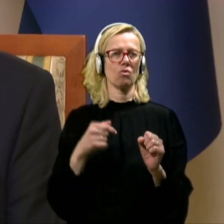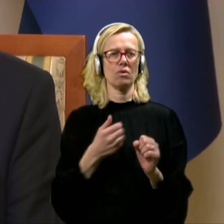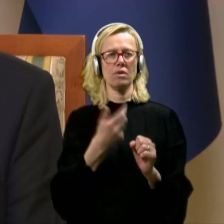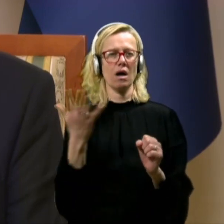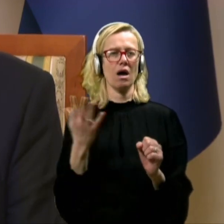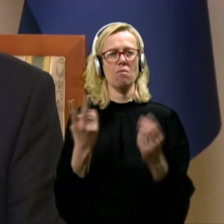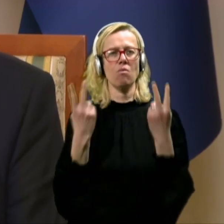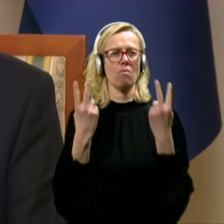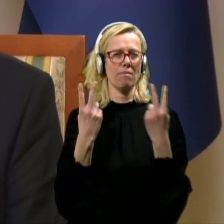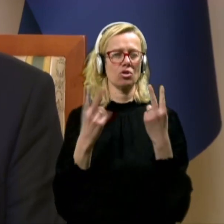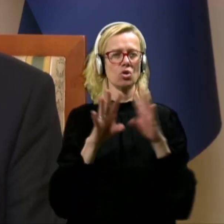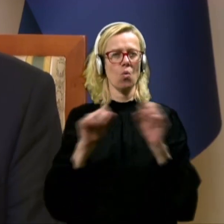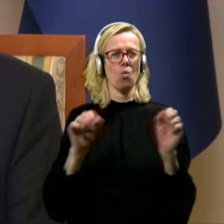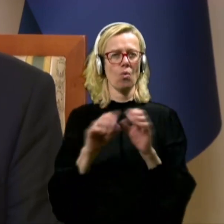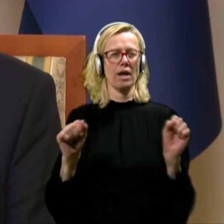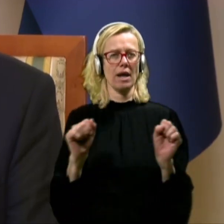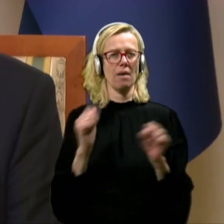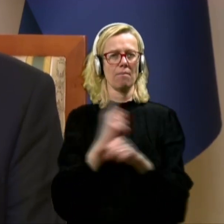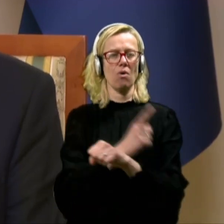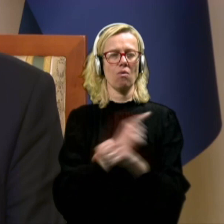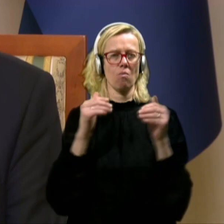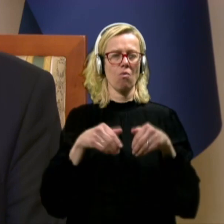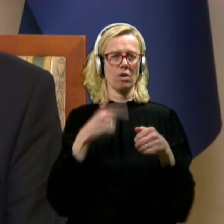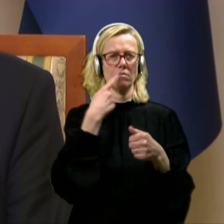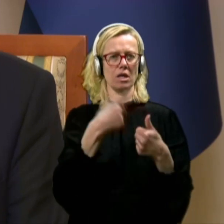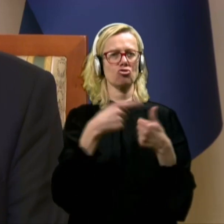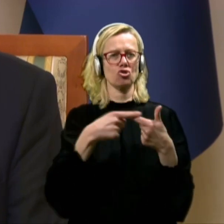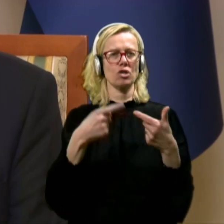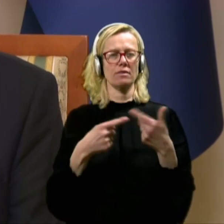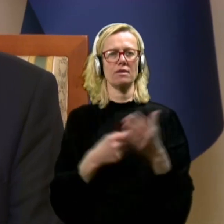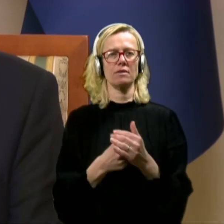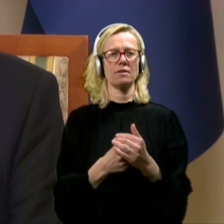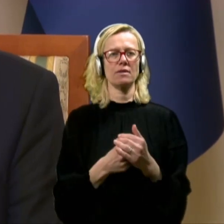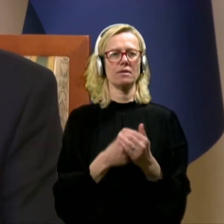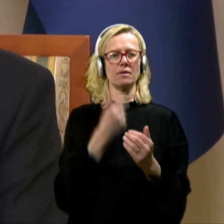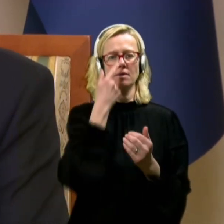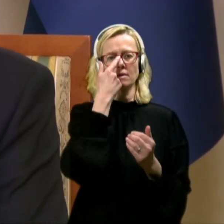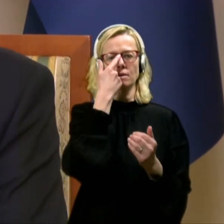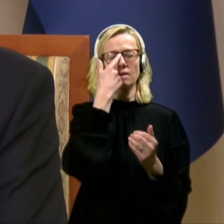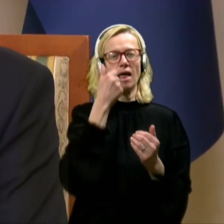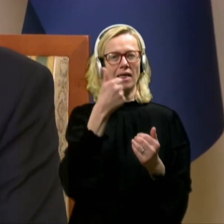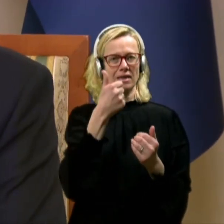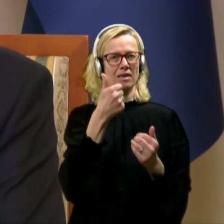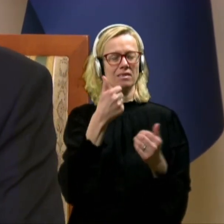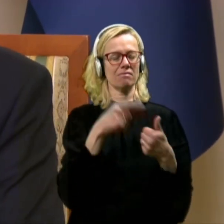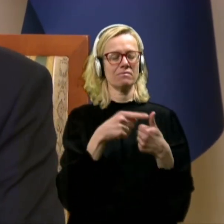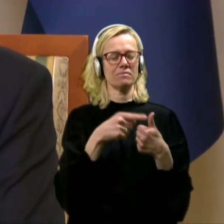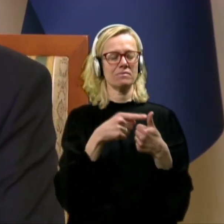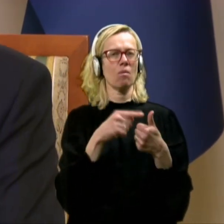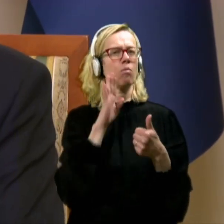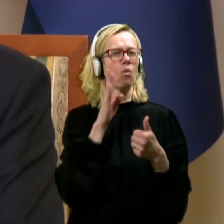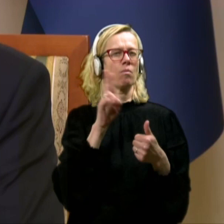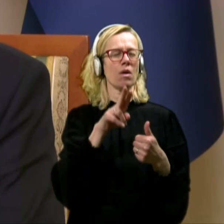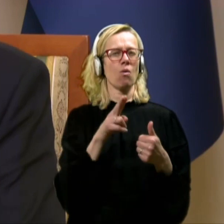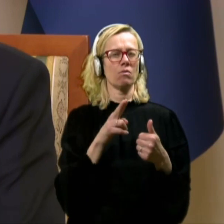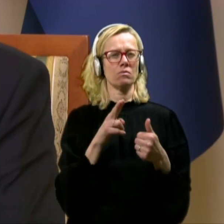nekaj pomembnejših ukrepov, naj jih naštejem. Eden, ki bo imel